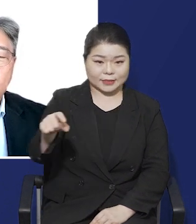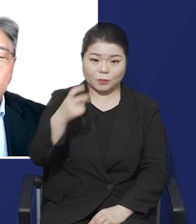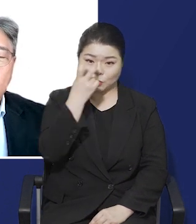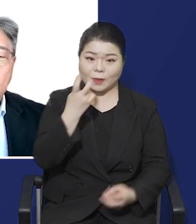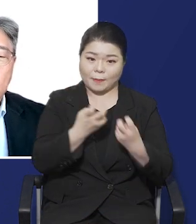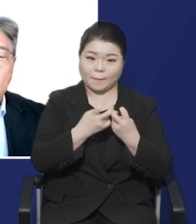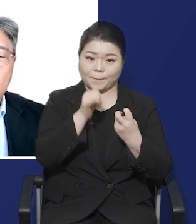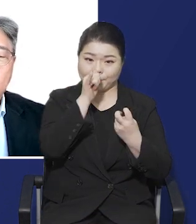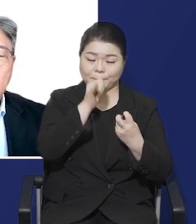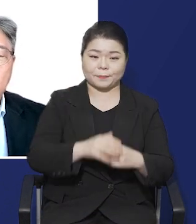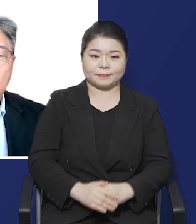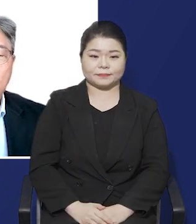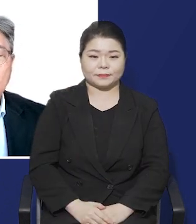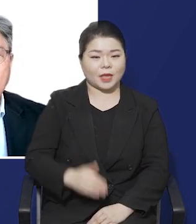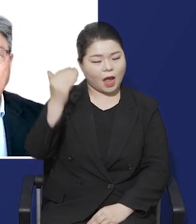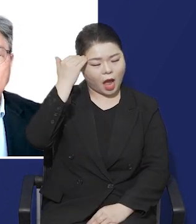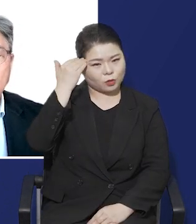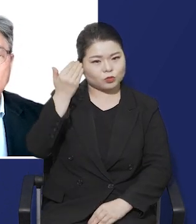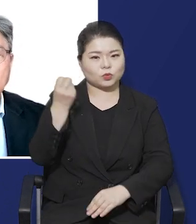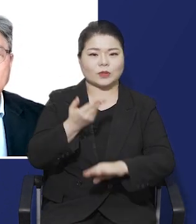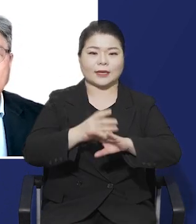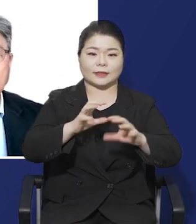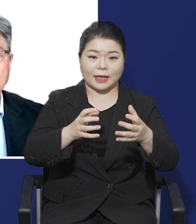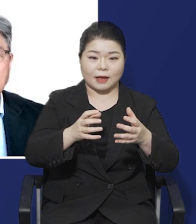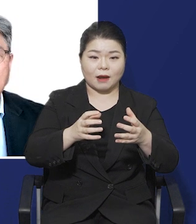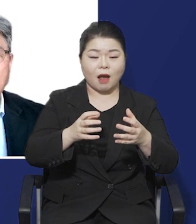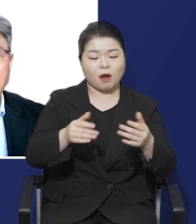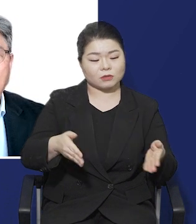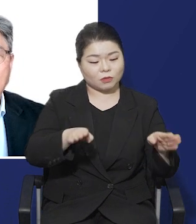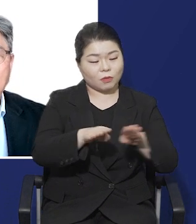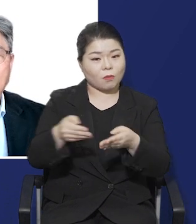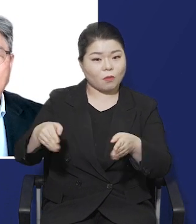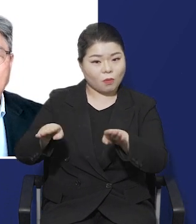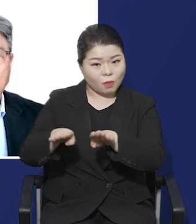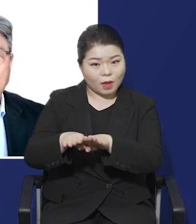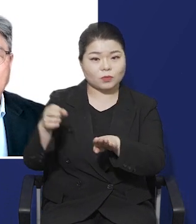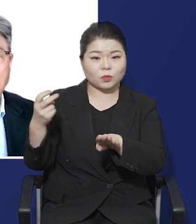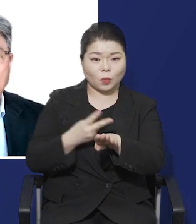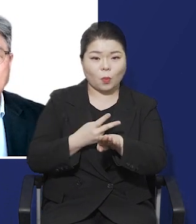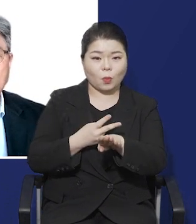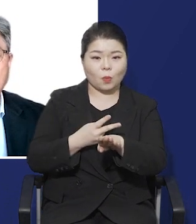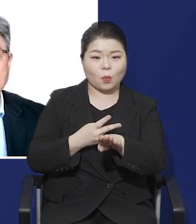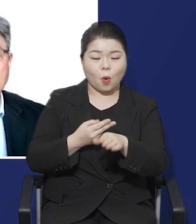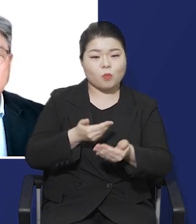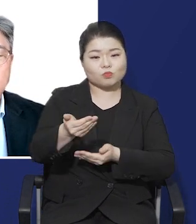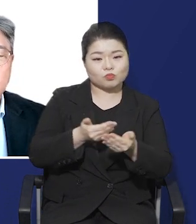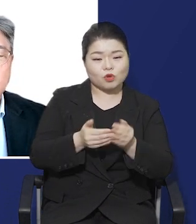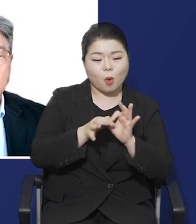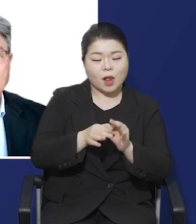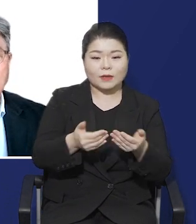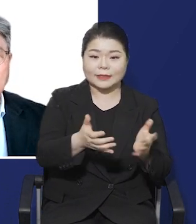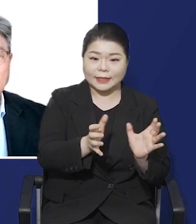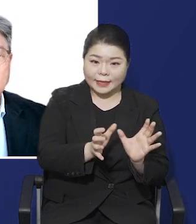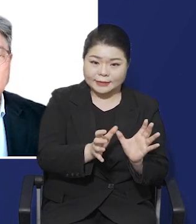방법입니다. 국내외 공관이나 무역 유관 단체 그리고 비용이 좀